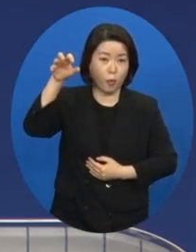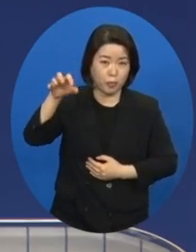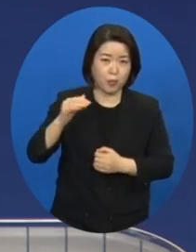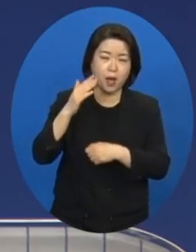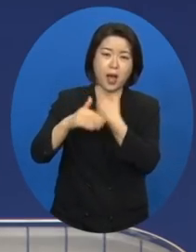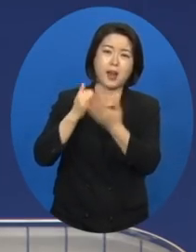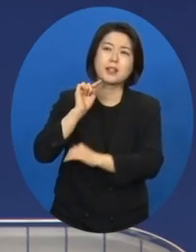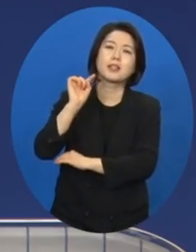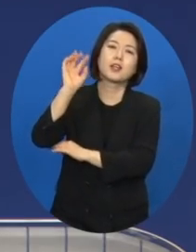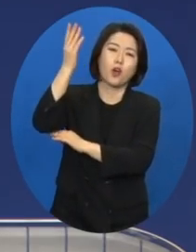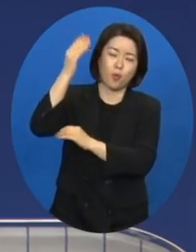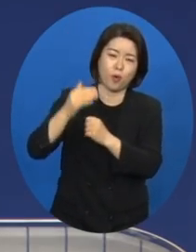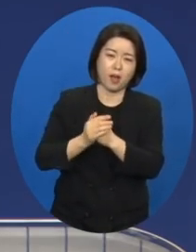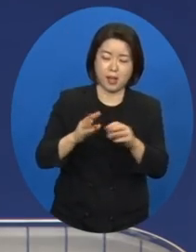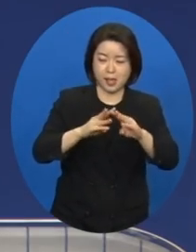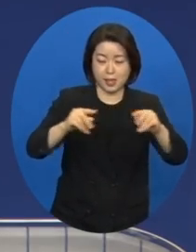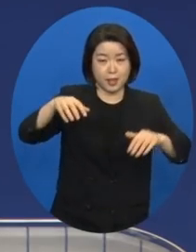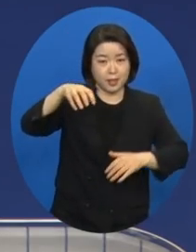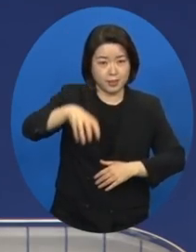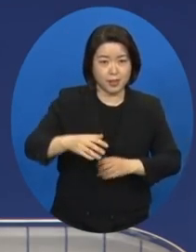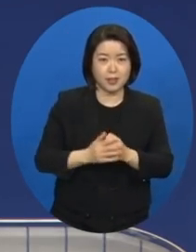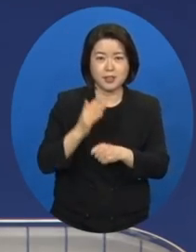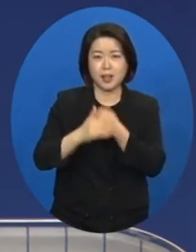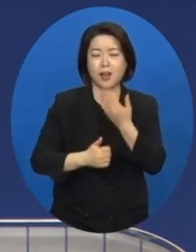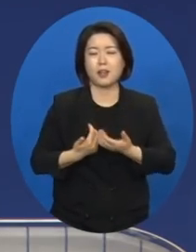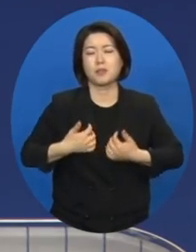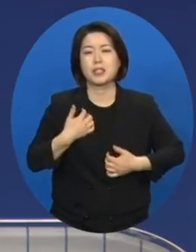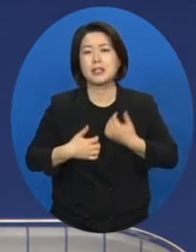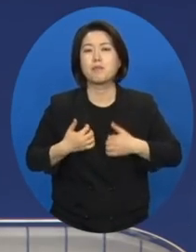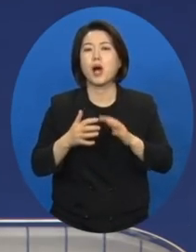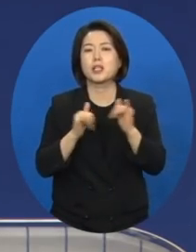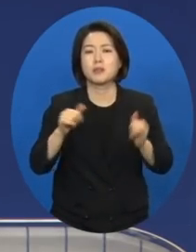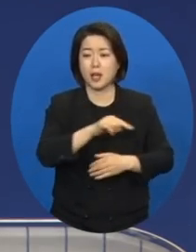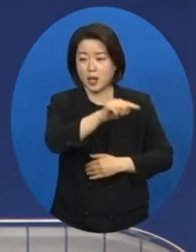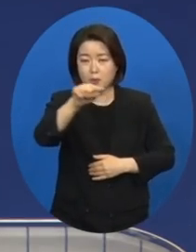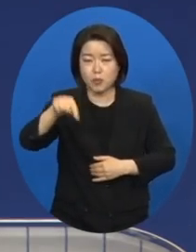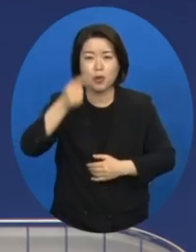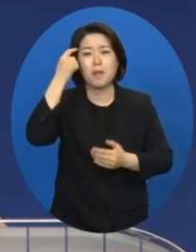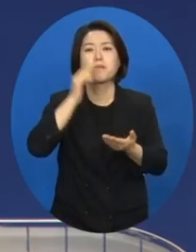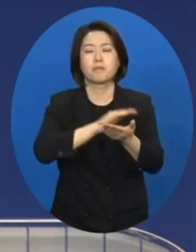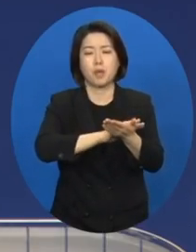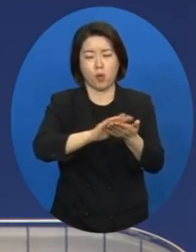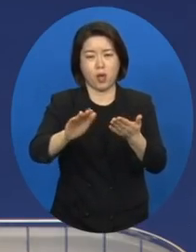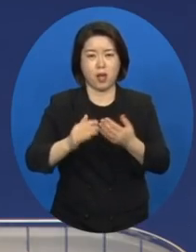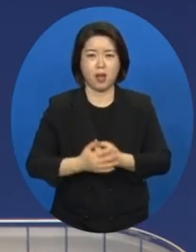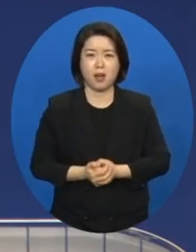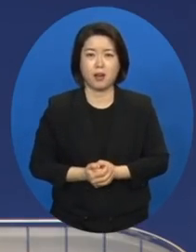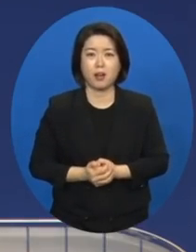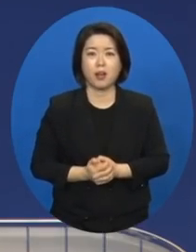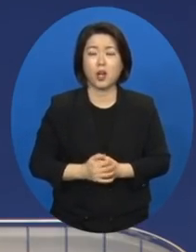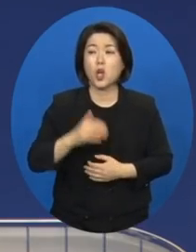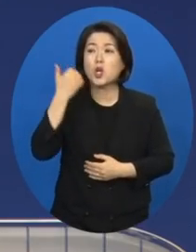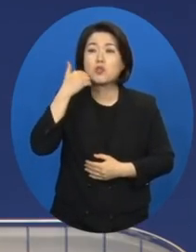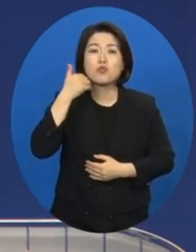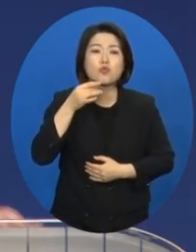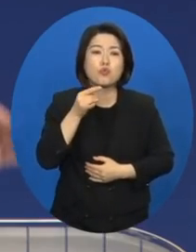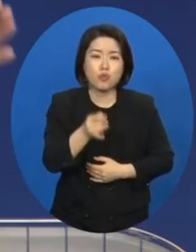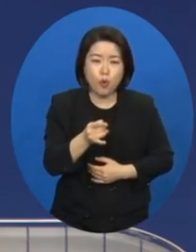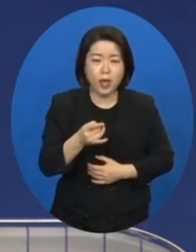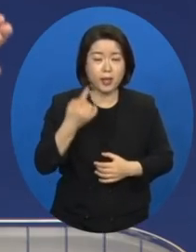하나님께 영광이요, 땅에서는 하나님이 기뻐하신 사람들 중에 평화로다. 자, 누구에게 평화라고